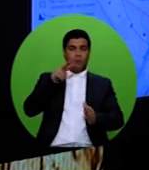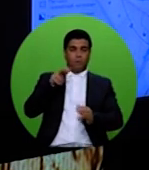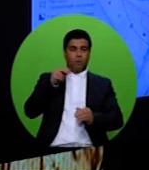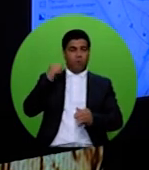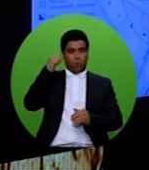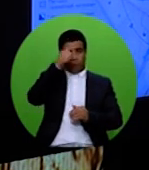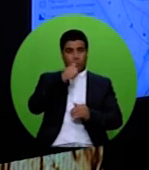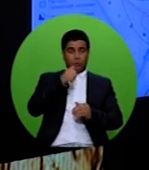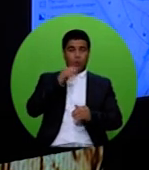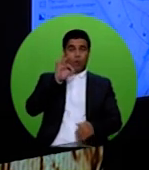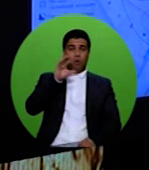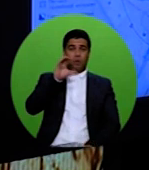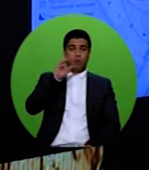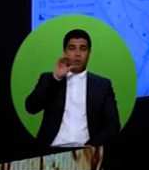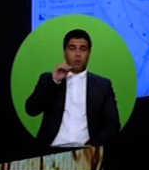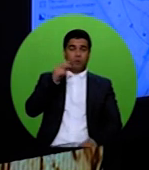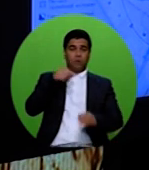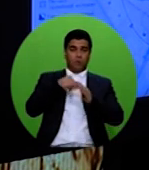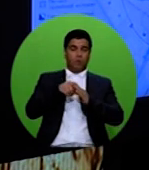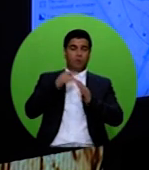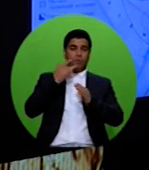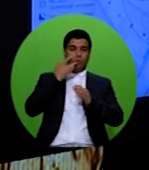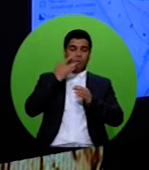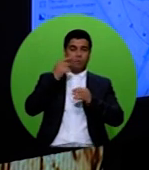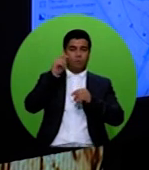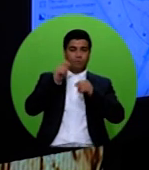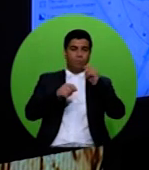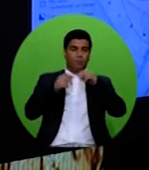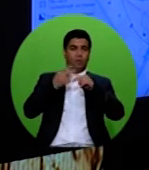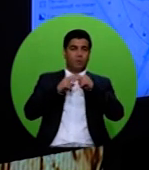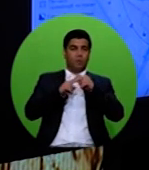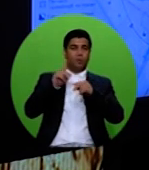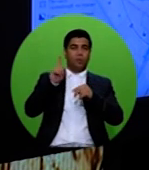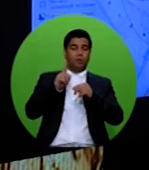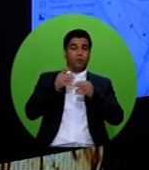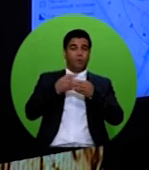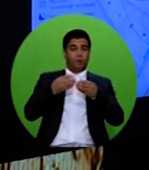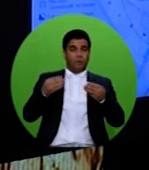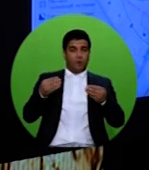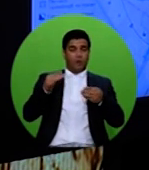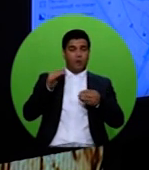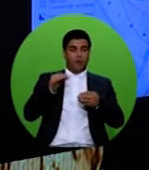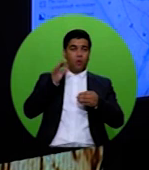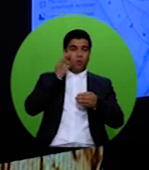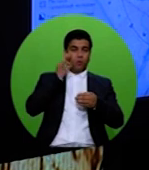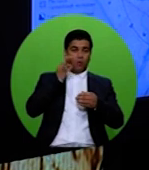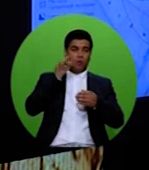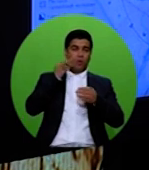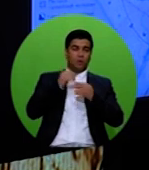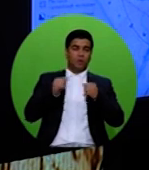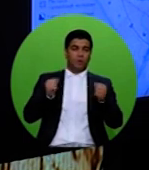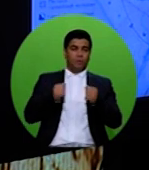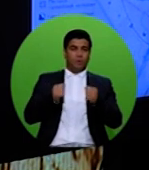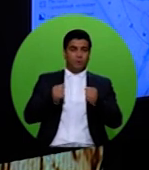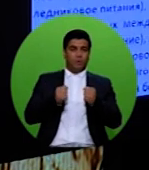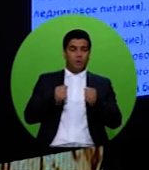год. Осадки, ребят, в основном выпадают, мы с вами знаем, это весенний, осенний и зимний